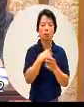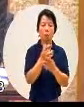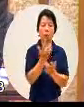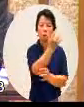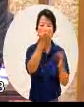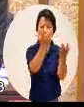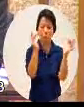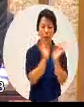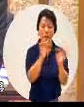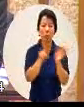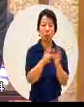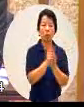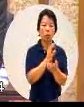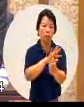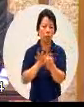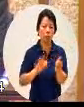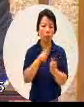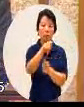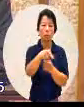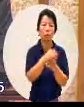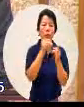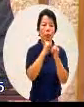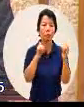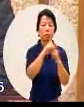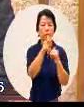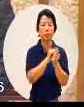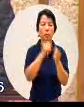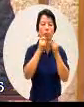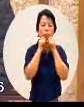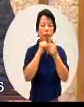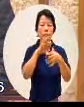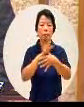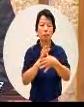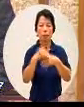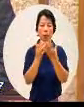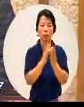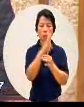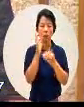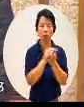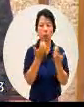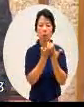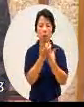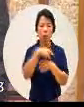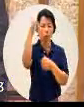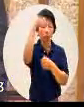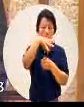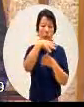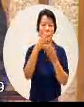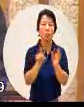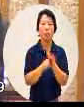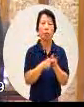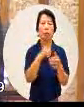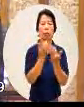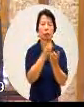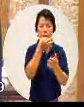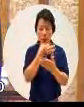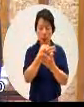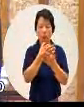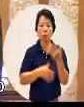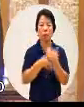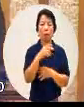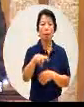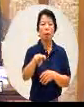在不影響民眾的這個服務的品質之外我們減少它離風的這個照明的這個耗費那個部分呢算出來可以節省到